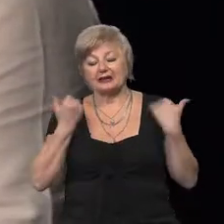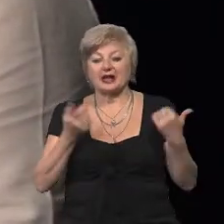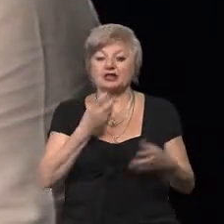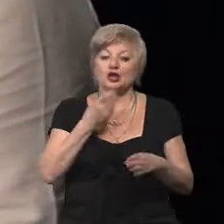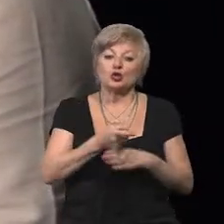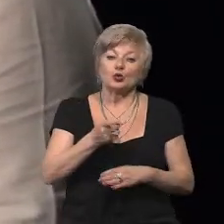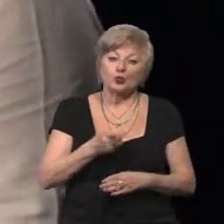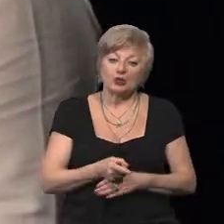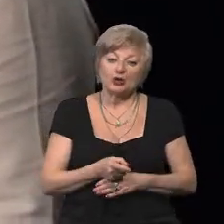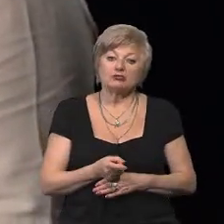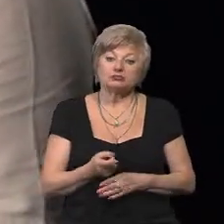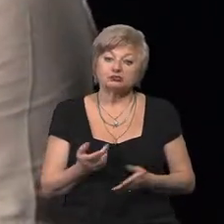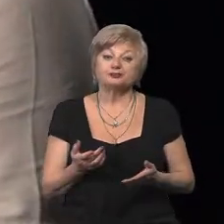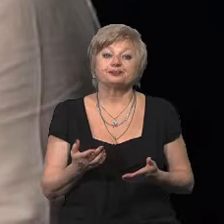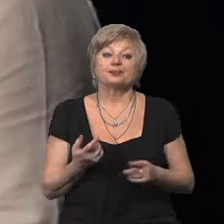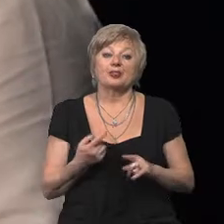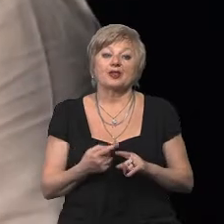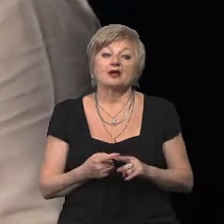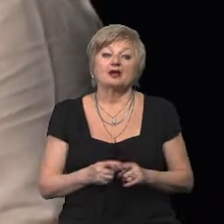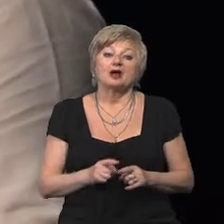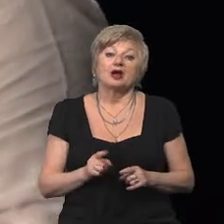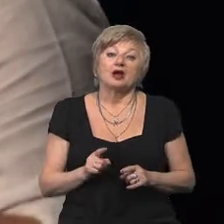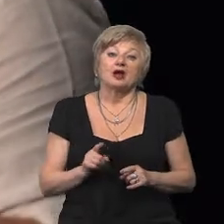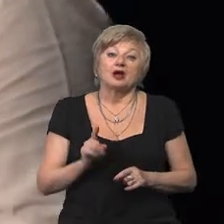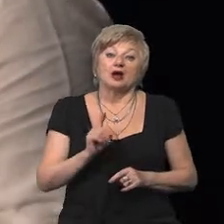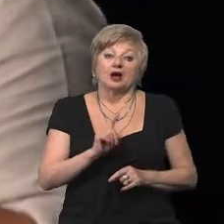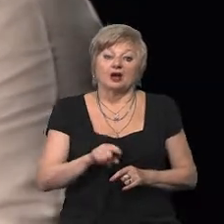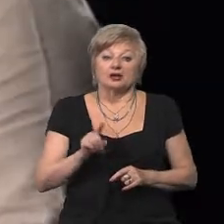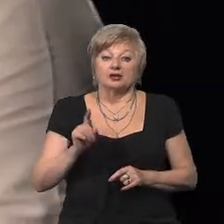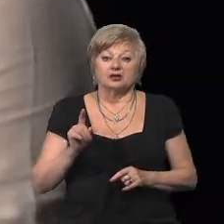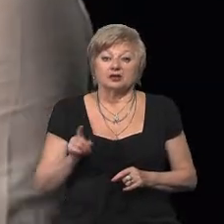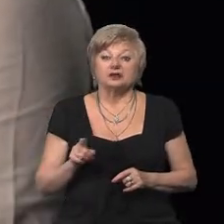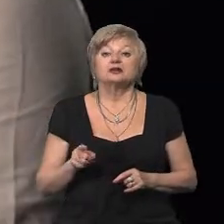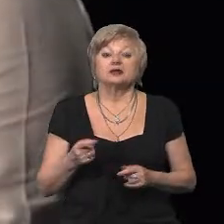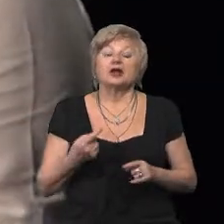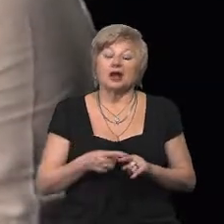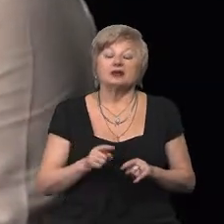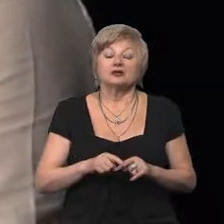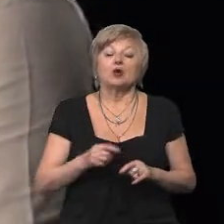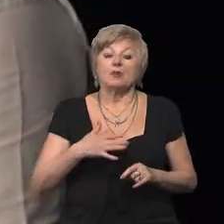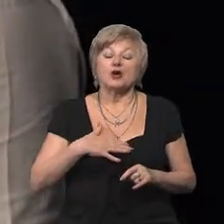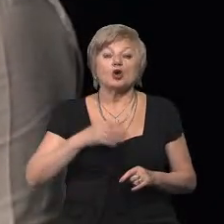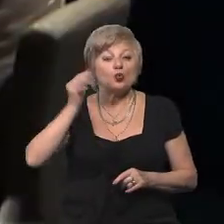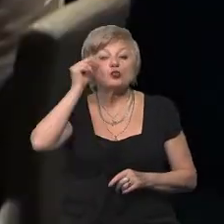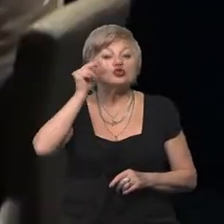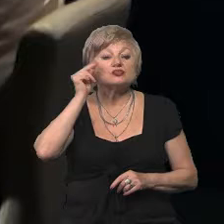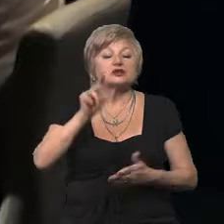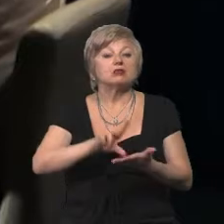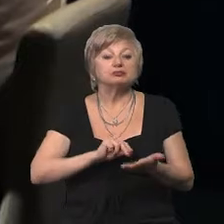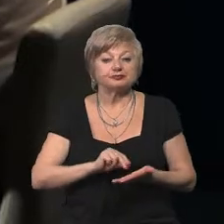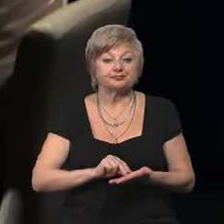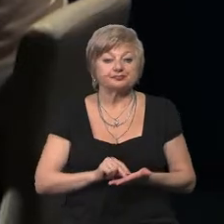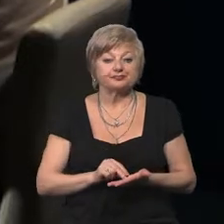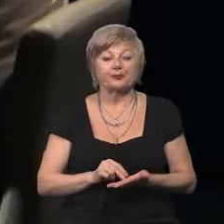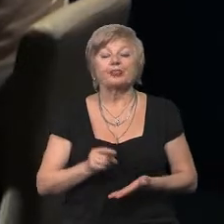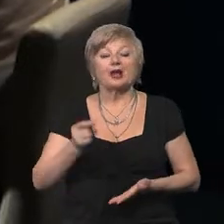этом постпродакшене или препродакшене, то есть они, то есть, ну, мы этому тоже учимся, то есть в этом тоже тобто, студия. Якщо я правильно